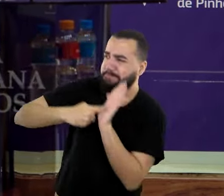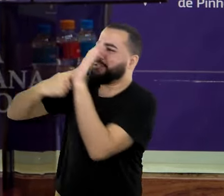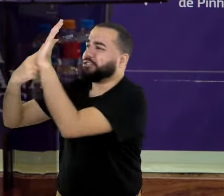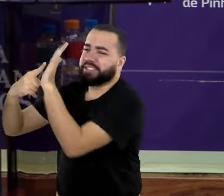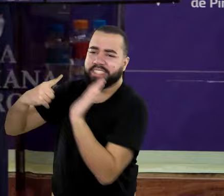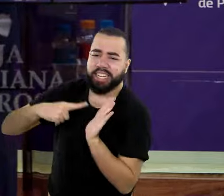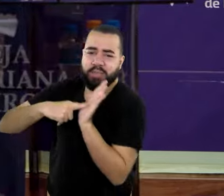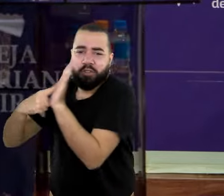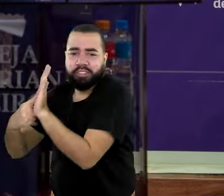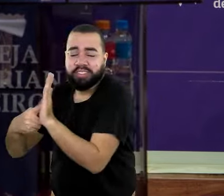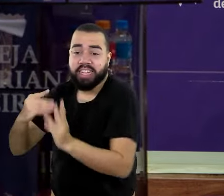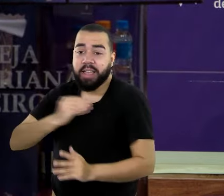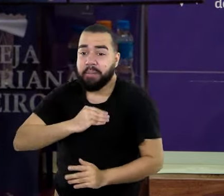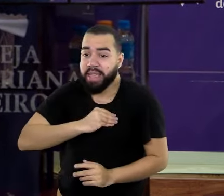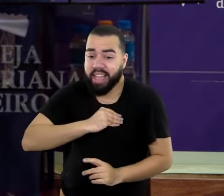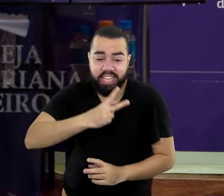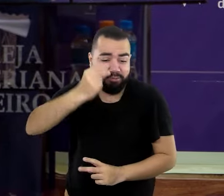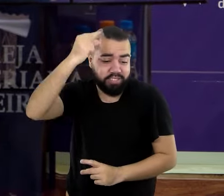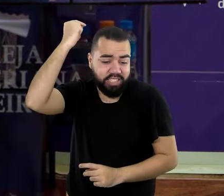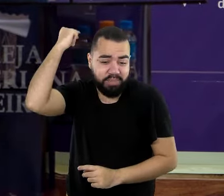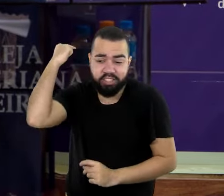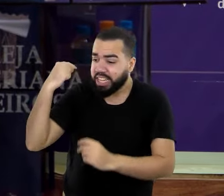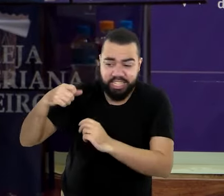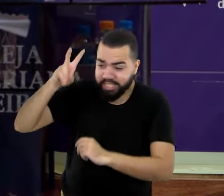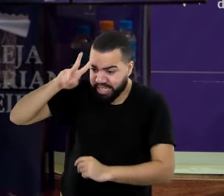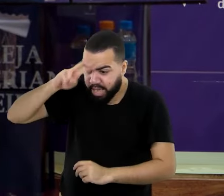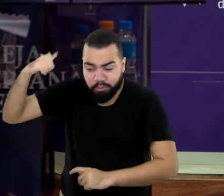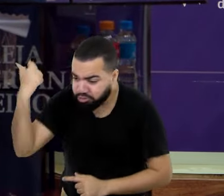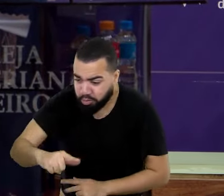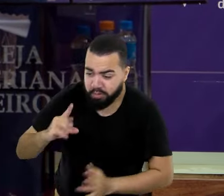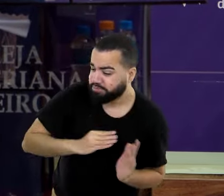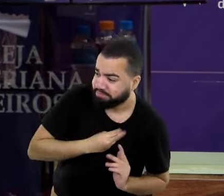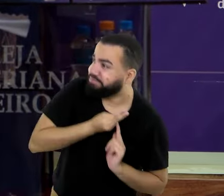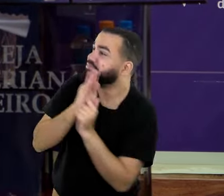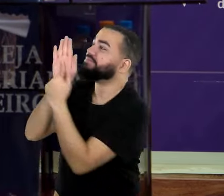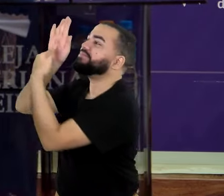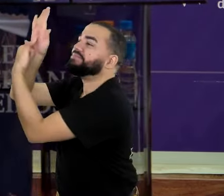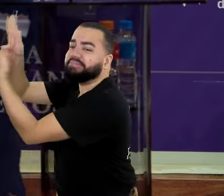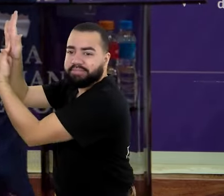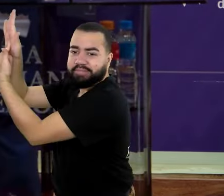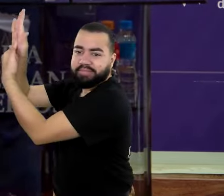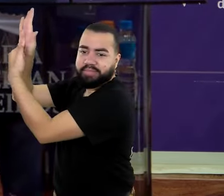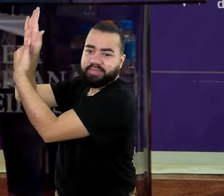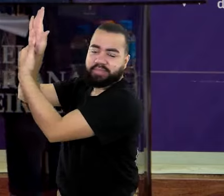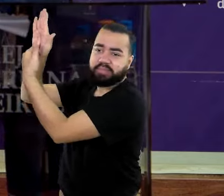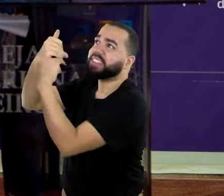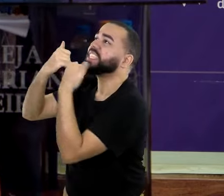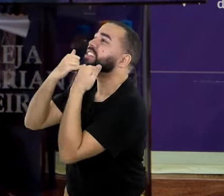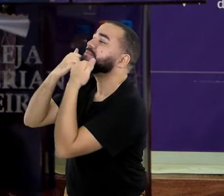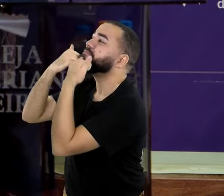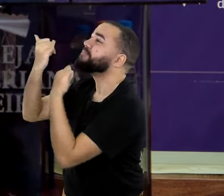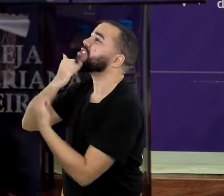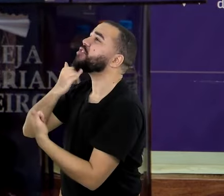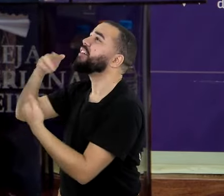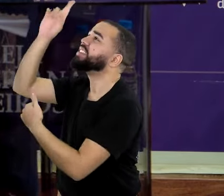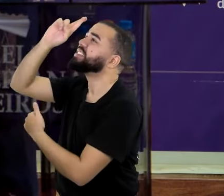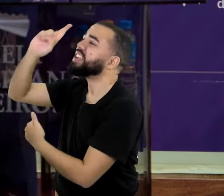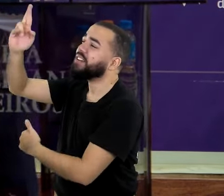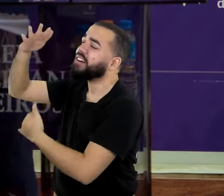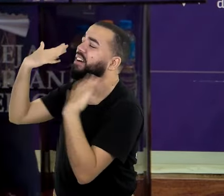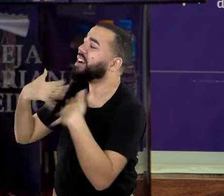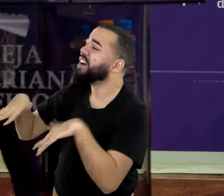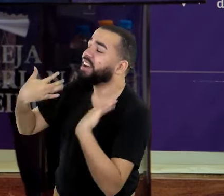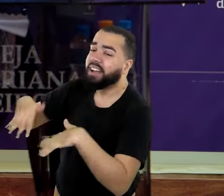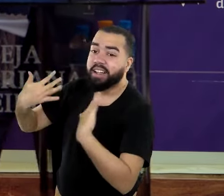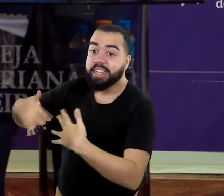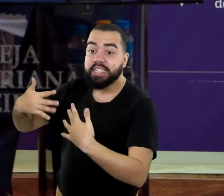E tinha até os pecados que ela não lembrava tanto, mas Deus fez ela confessar todos aqueles pecados. 자기 죄가 스크린 같이